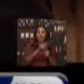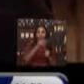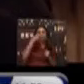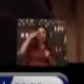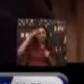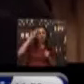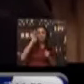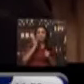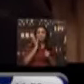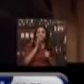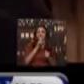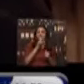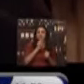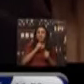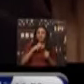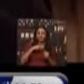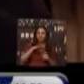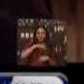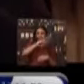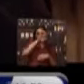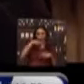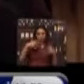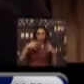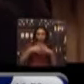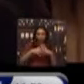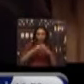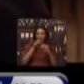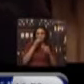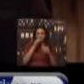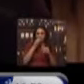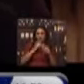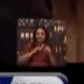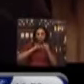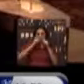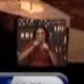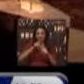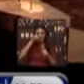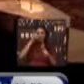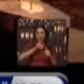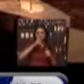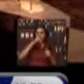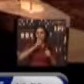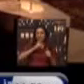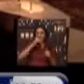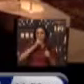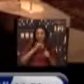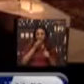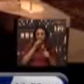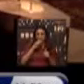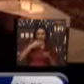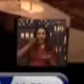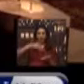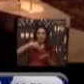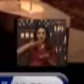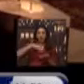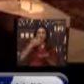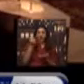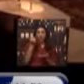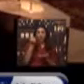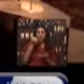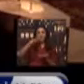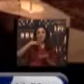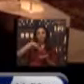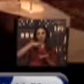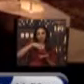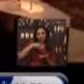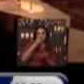وفعلا جينا لاضراب الشحاتين. ومره اتفقوا كلهم يروحوا يتغدوا في